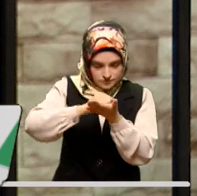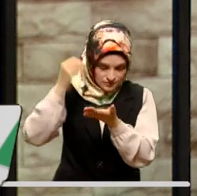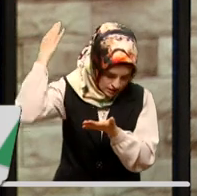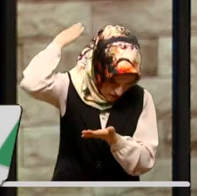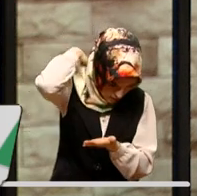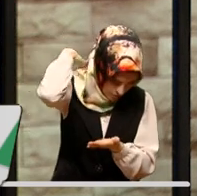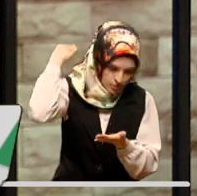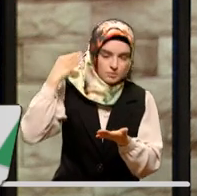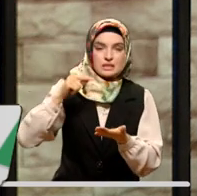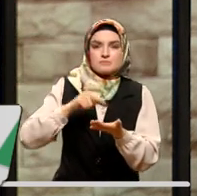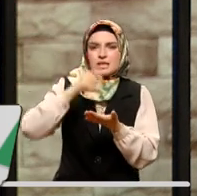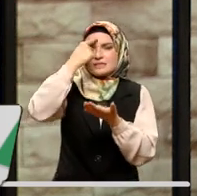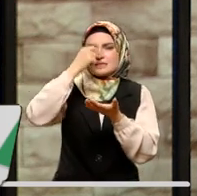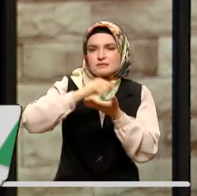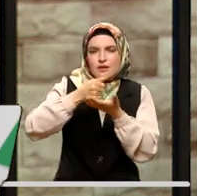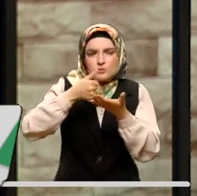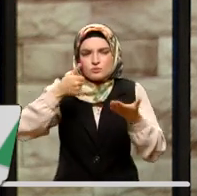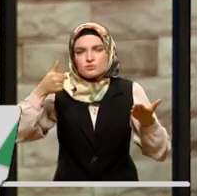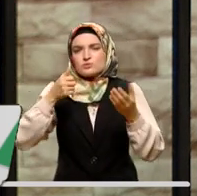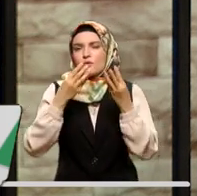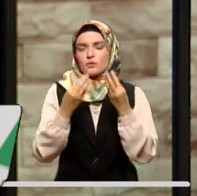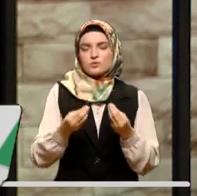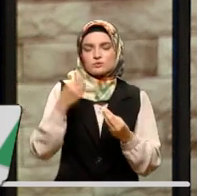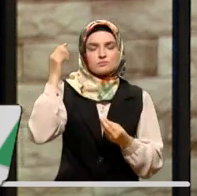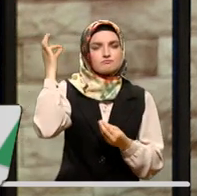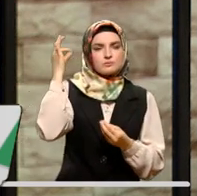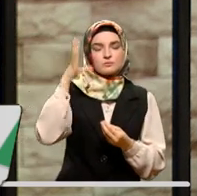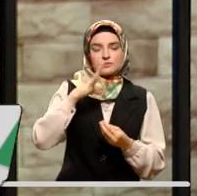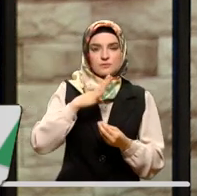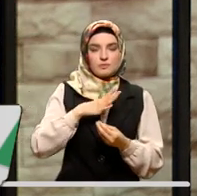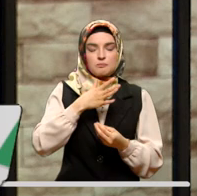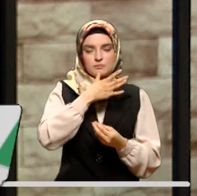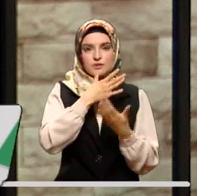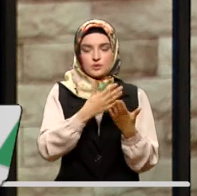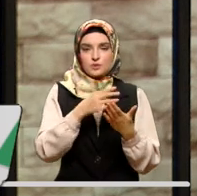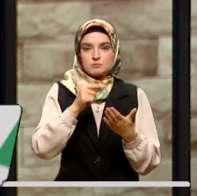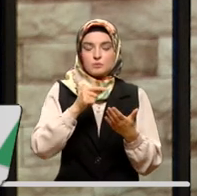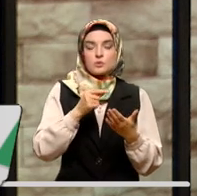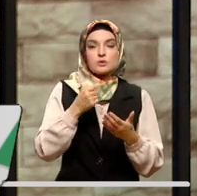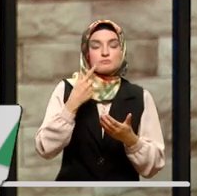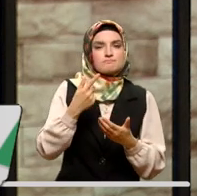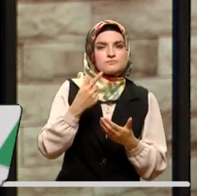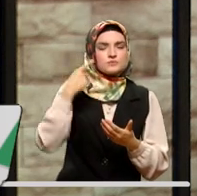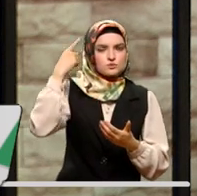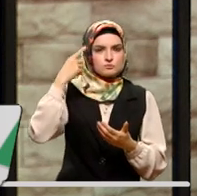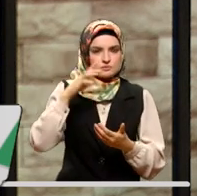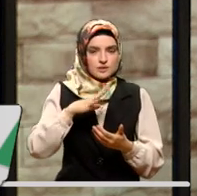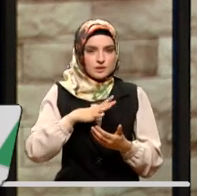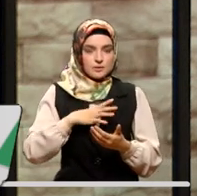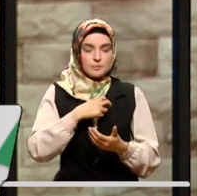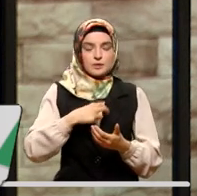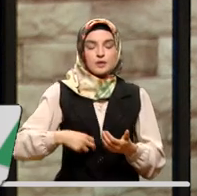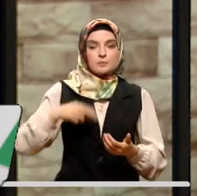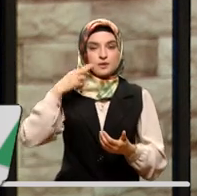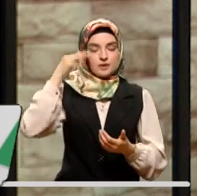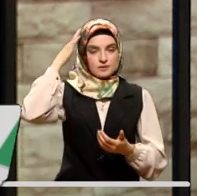mesela. Bunları okurken hep Hazreti Peygamber bunu yapıyor ama ben yapmayabilirim gibi anlıyoruz herhalde. Oysa Hazreti Peygamber'in bir insan